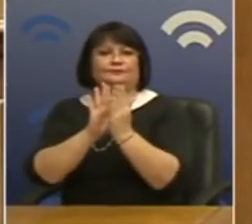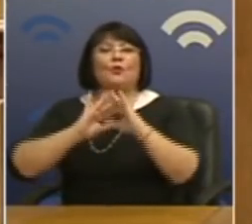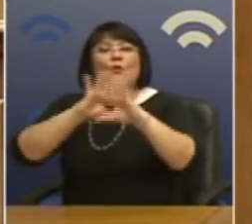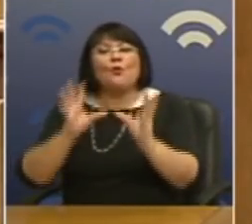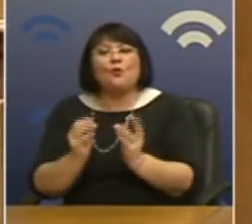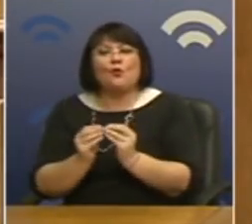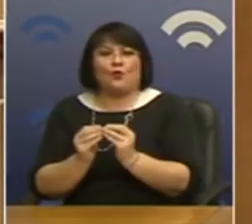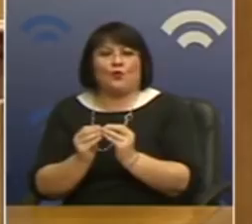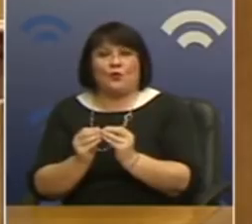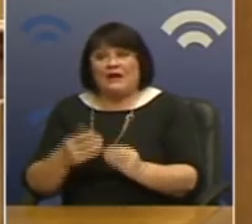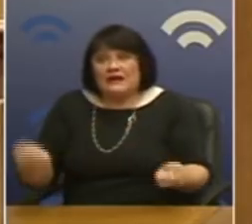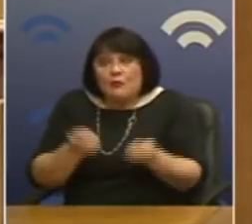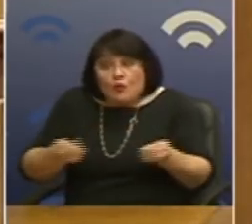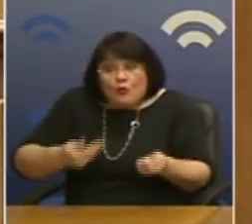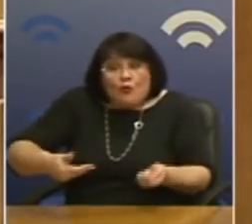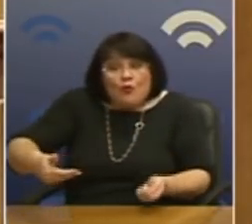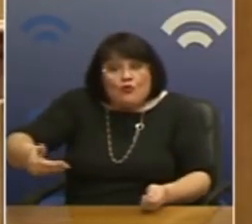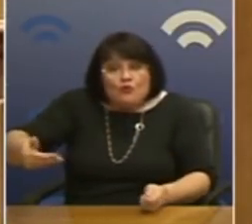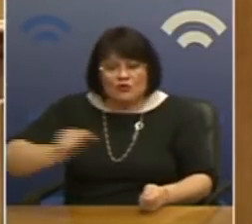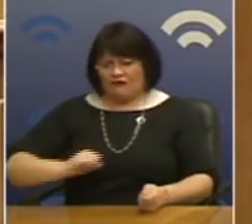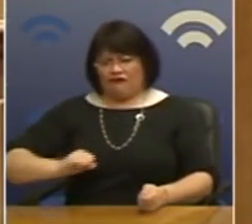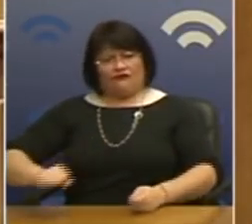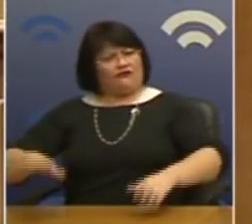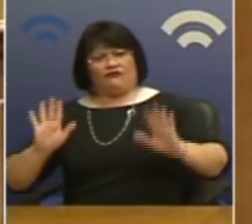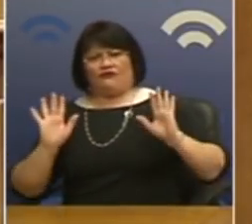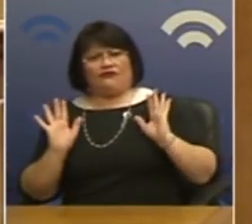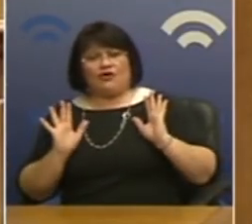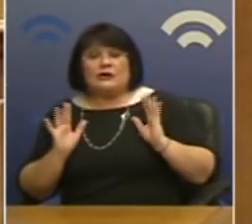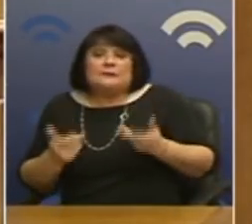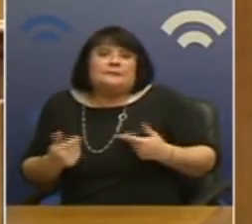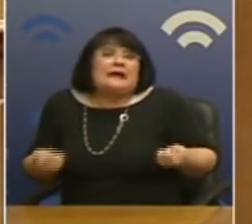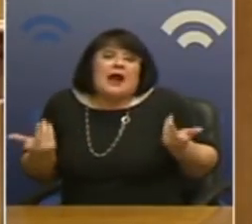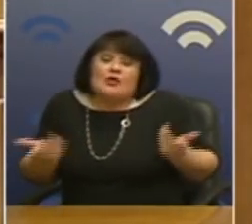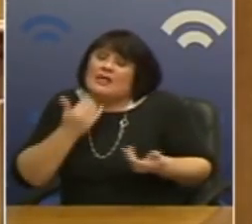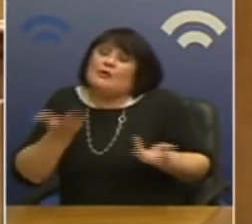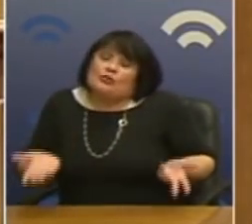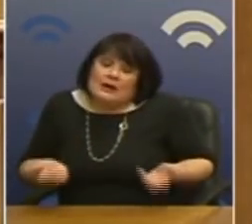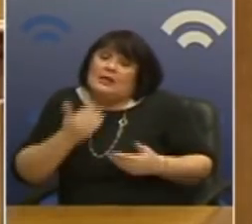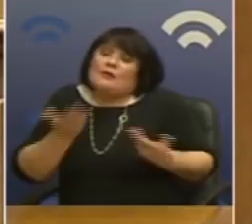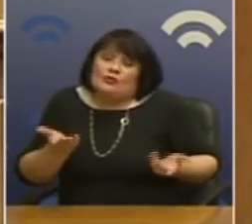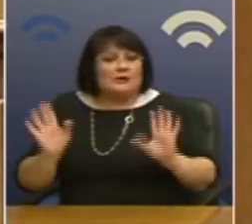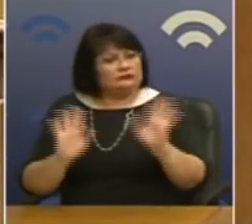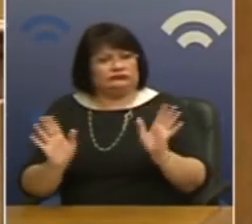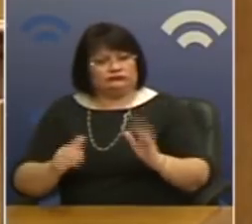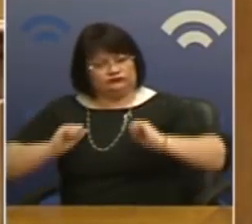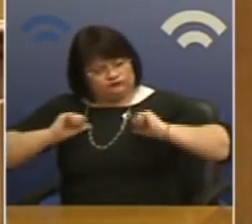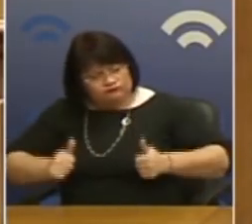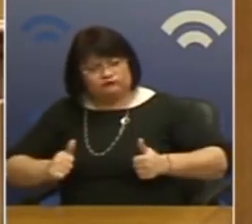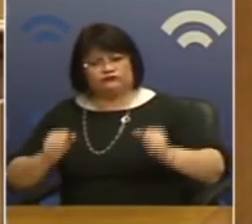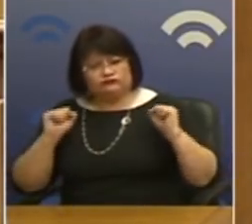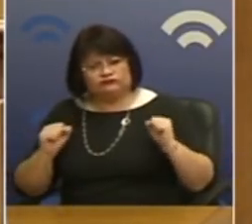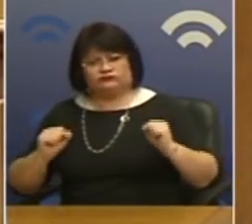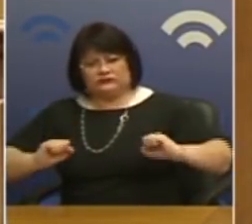τις πιθανές εξελίξεις χωρίς φόβο, χωρίς μυρολατρία, αλλά να τις αντιμετωπίσει με όρους